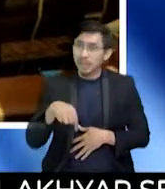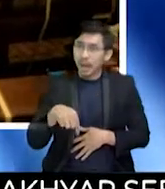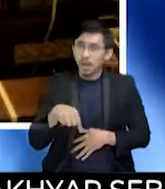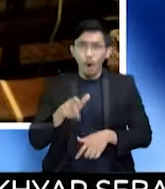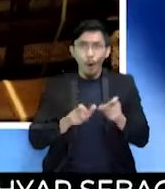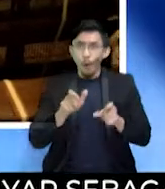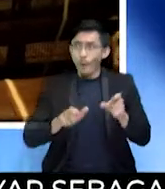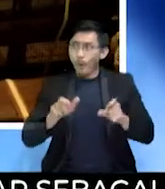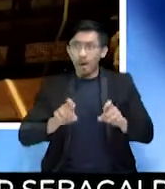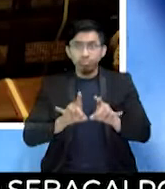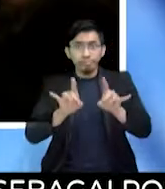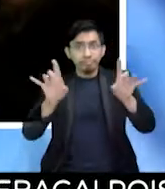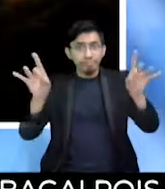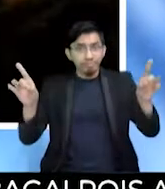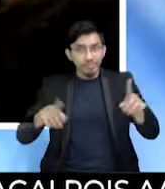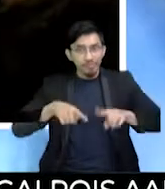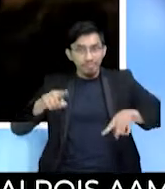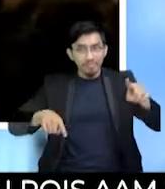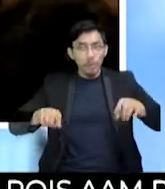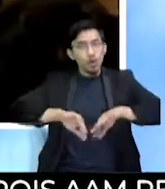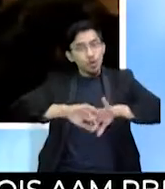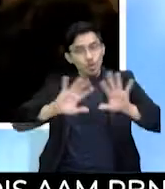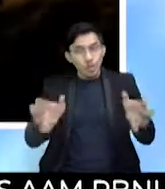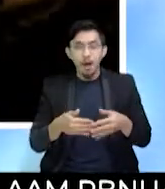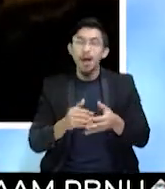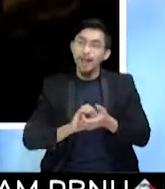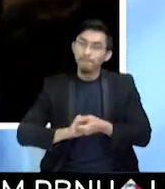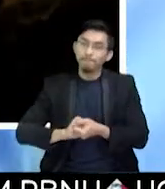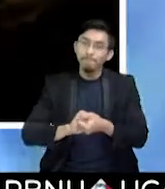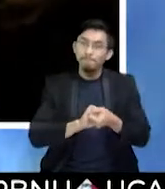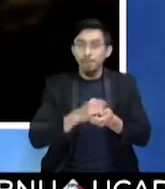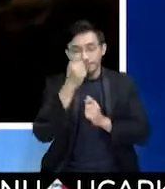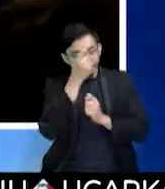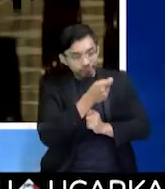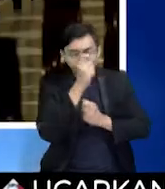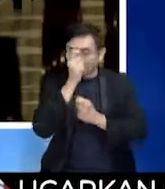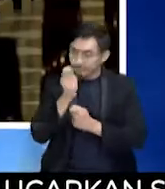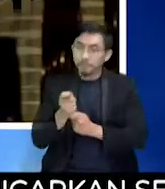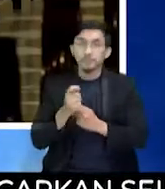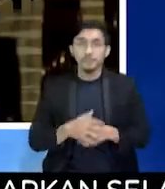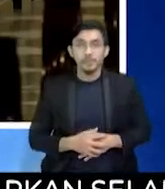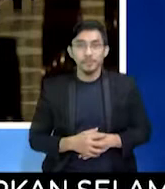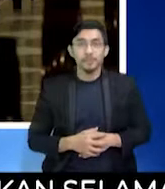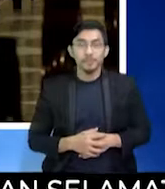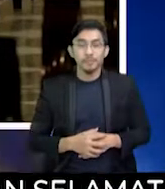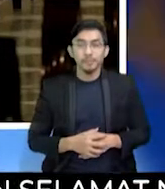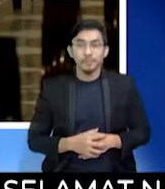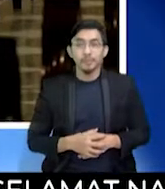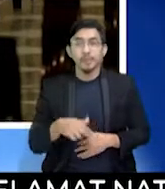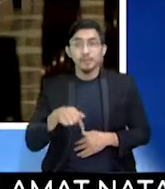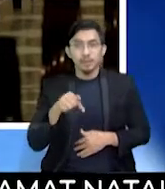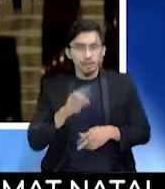berharap seluruh umat Kristiani ini bisa menerapkan tema ini juga di luar Hari Natal nanti sementara itu kami juga memantau setiap pagi hari